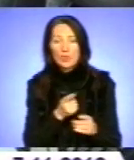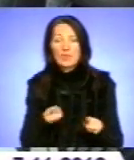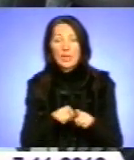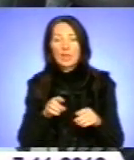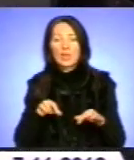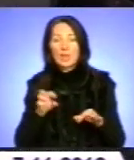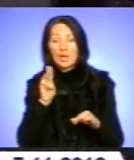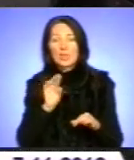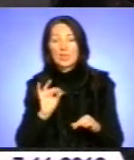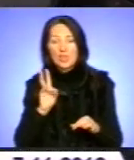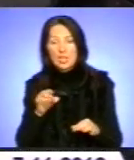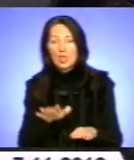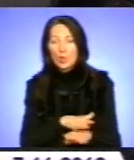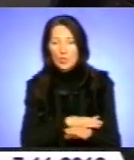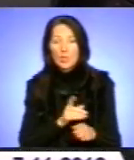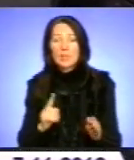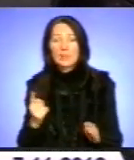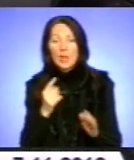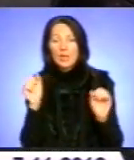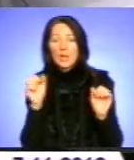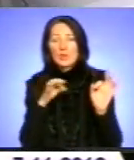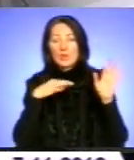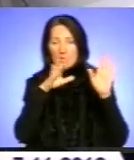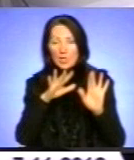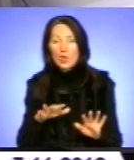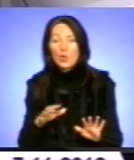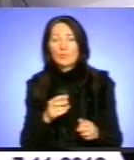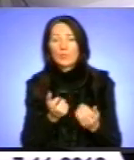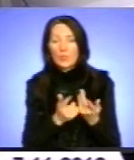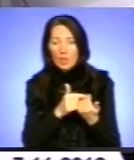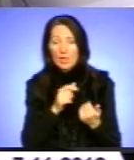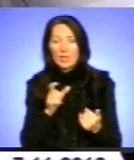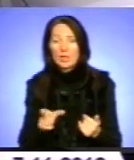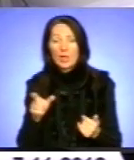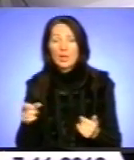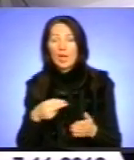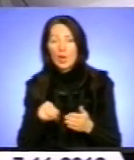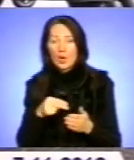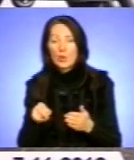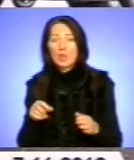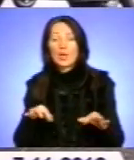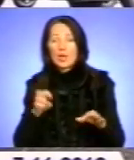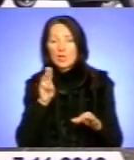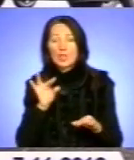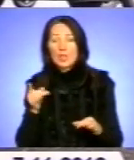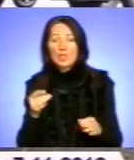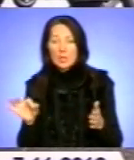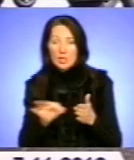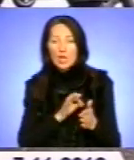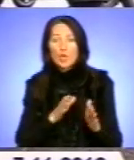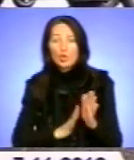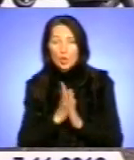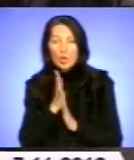снігом кількість охочих придбати зимове взуття для чотириколісного друга одразу зросла. Це ми помітили у чергах біля